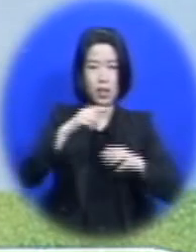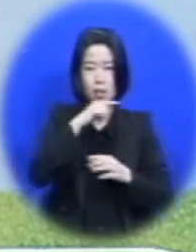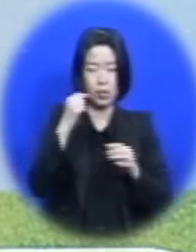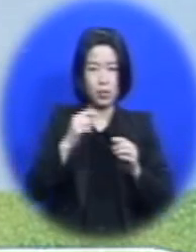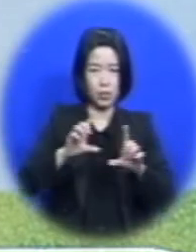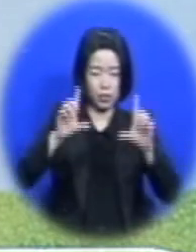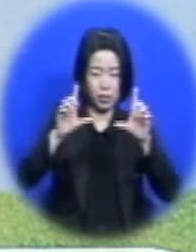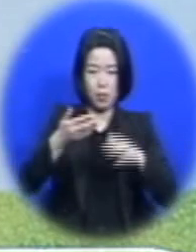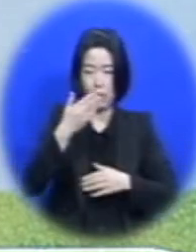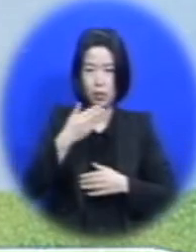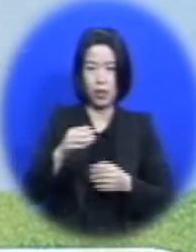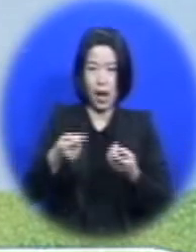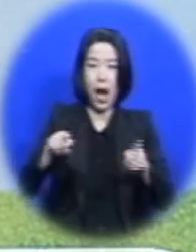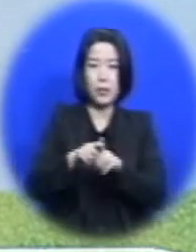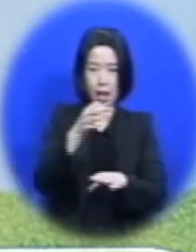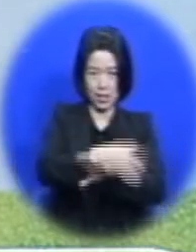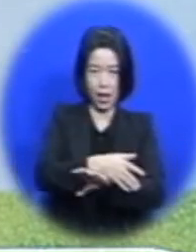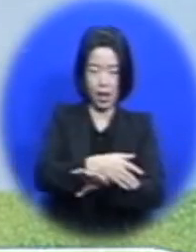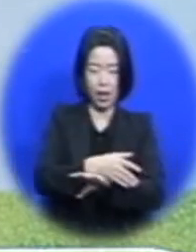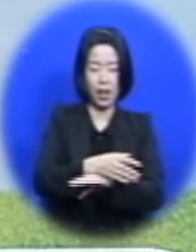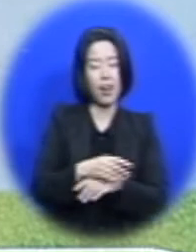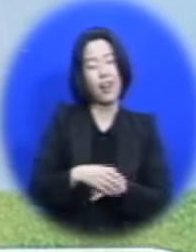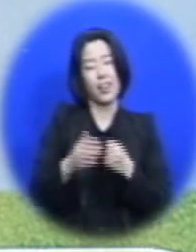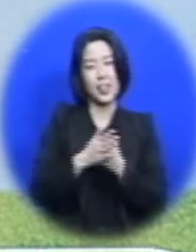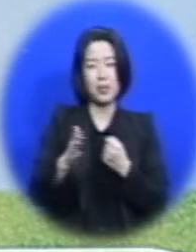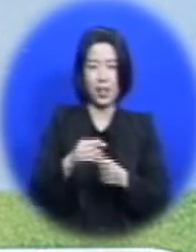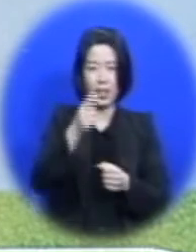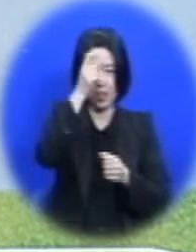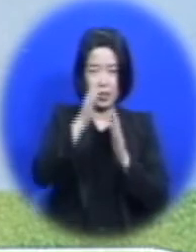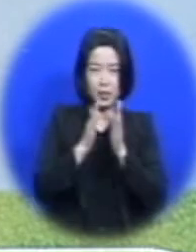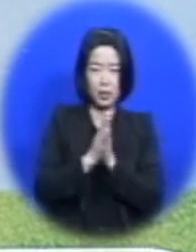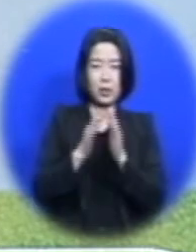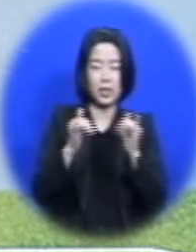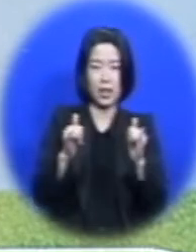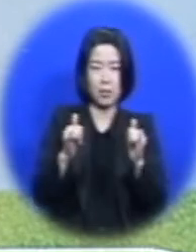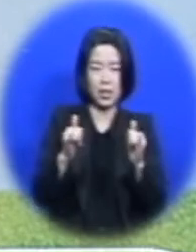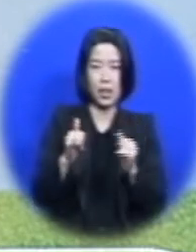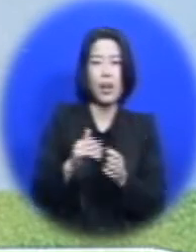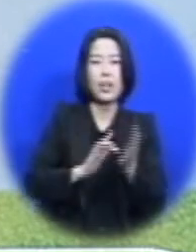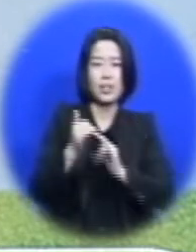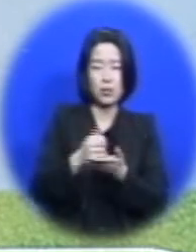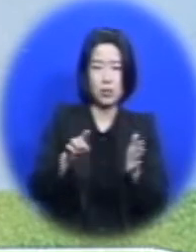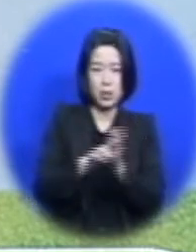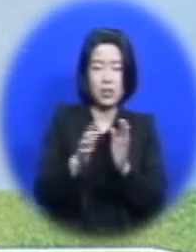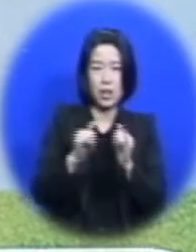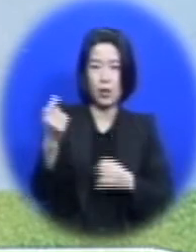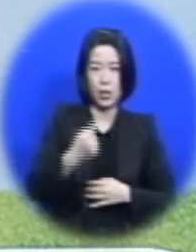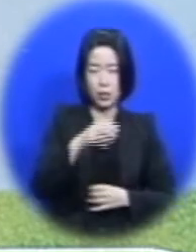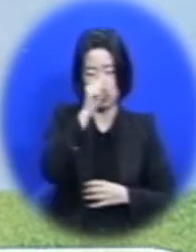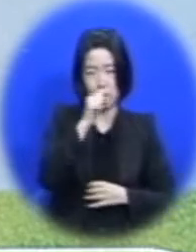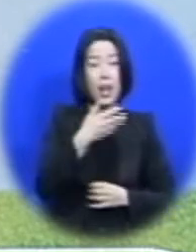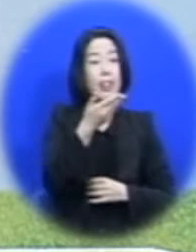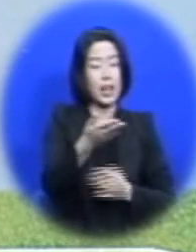예 그러면서 아 기독교인이 예수 잘 믿는 사람이 와서 좋다는 동 당신을 위해 내가 기도하고